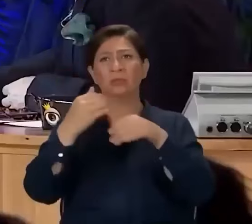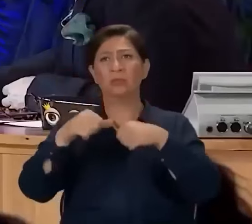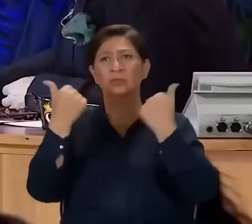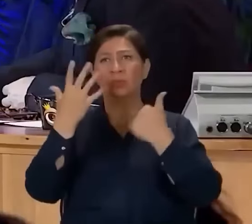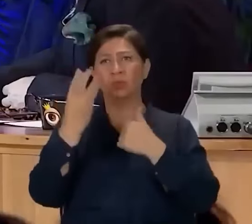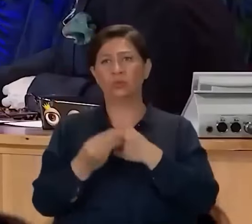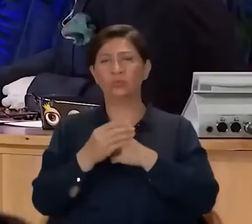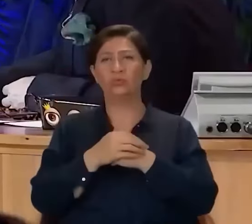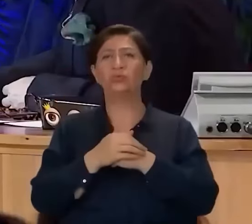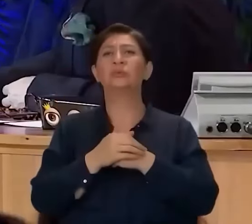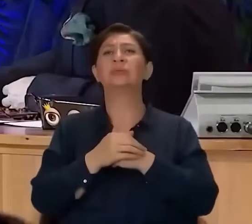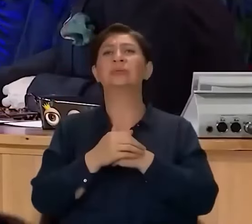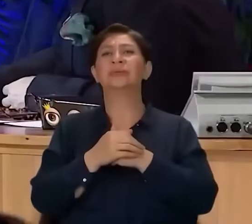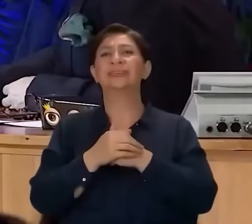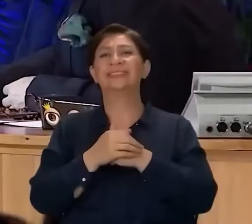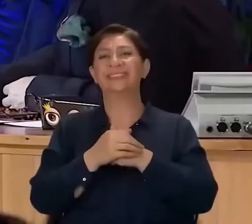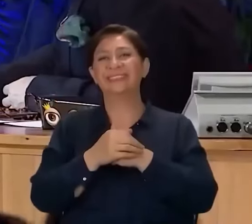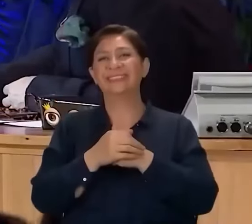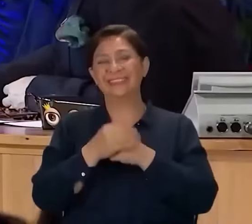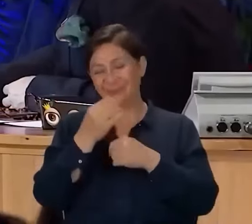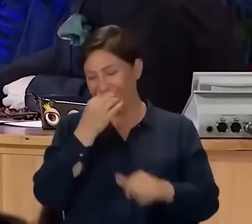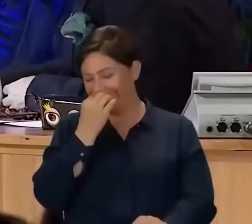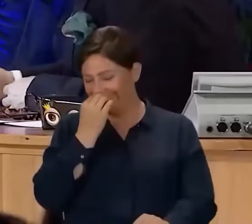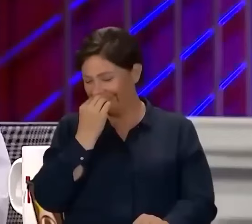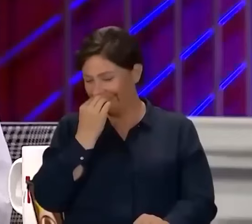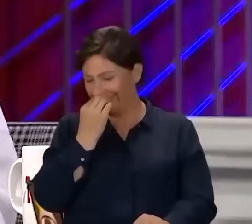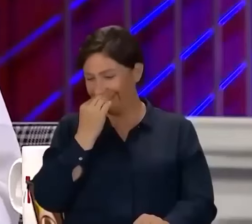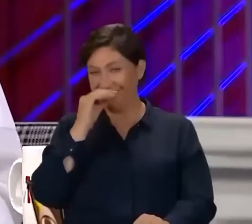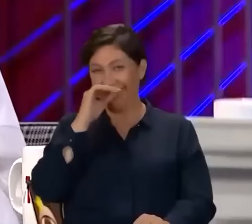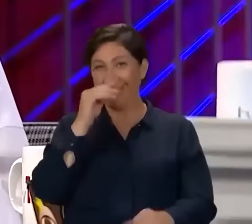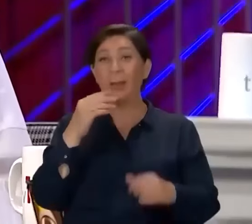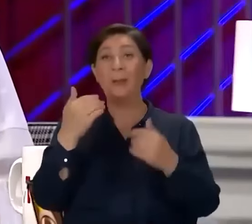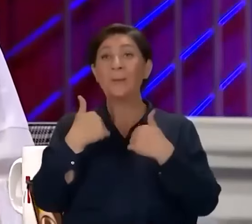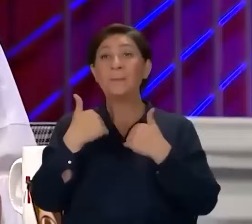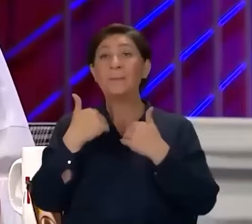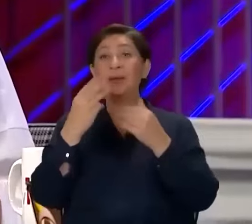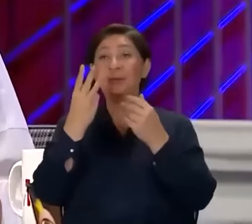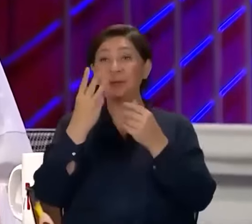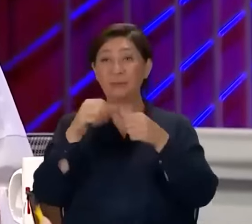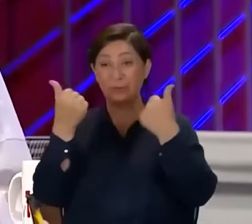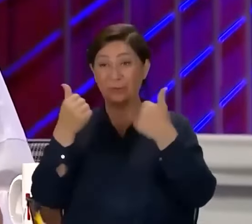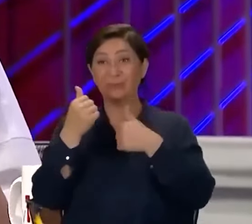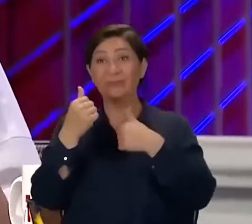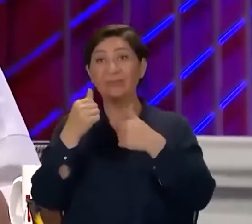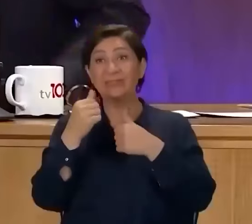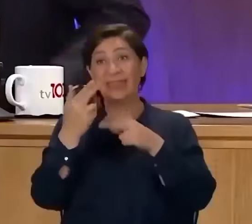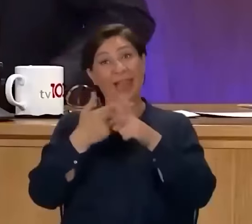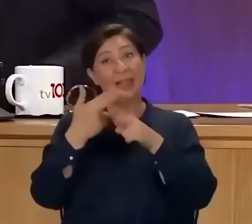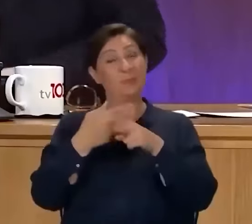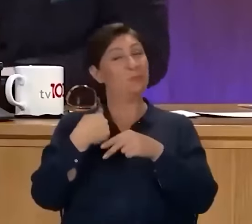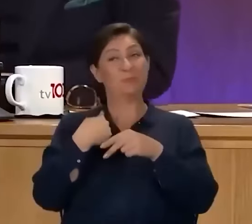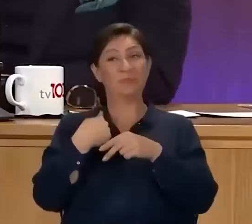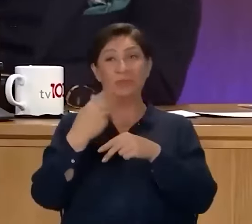oluyormuş. Onun için, Bilirsiniz efendim bunları. Babası 3 kere boşanmış bir kadın var karşınızda. Evet. Deneyimliyiz